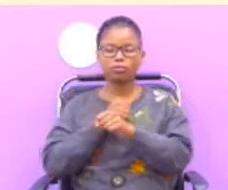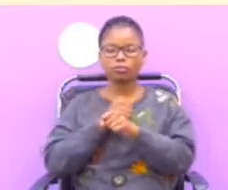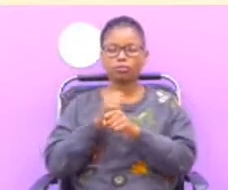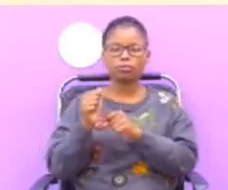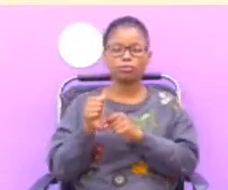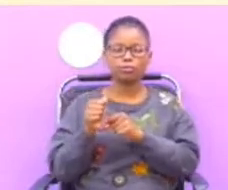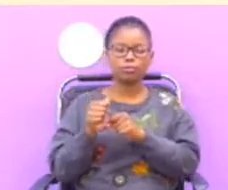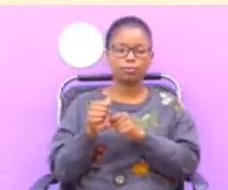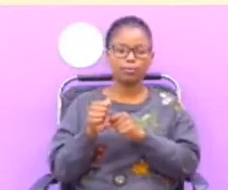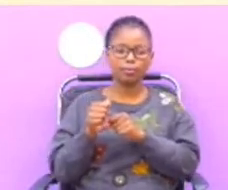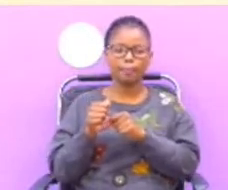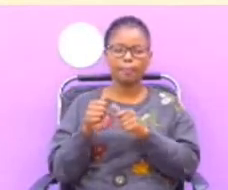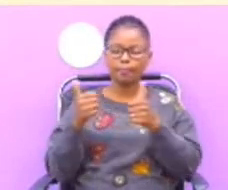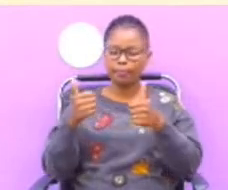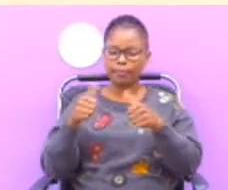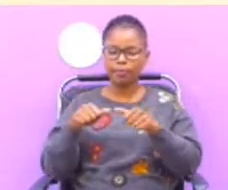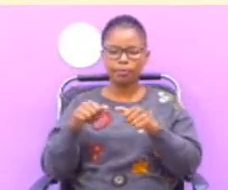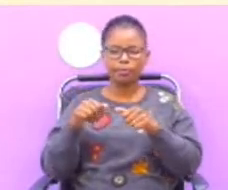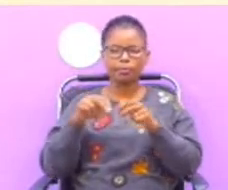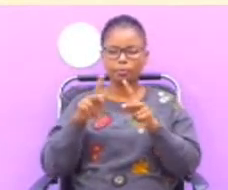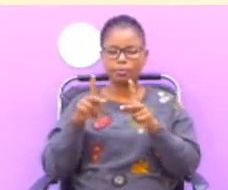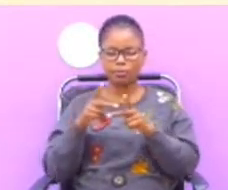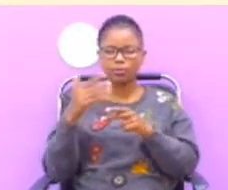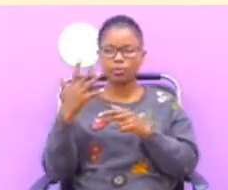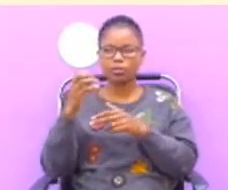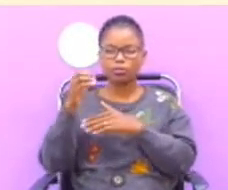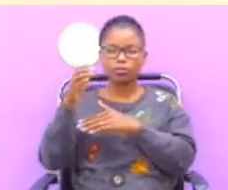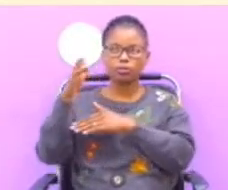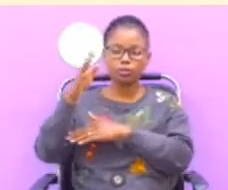hando uwako kwa gai utage kinya.